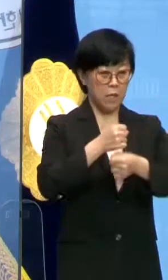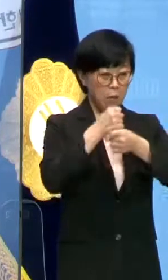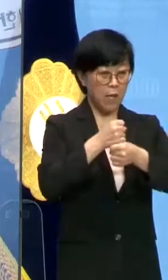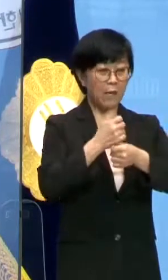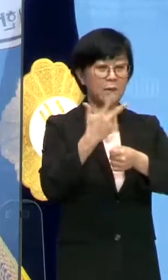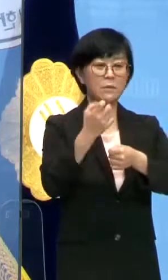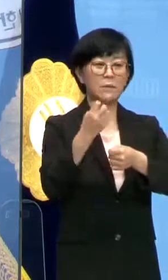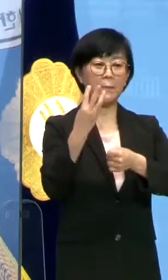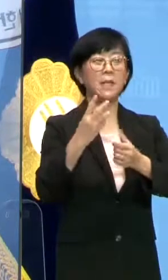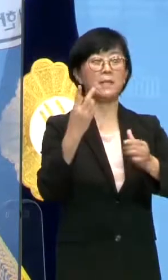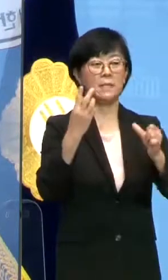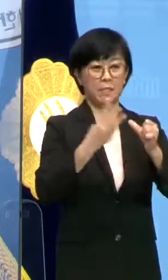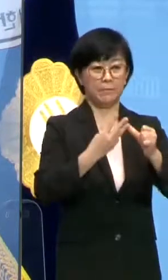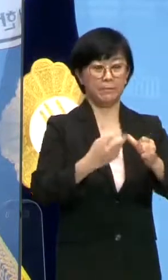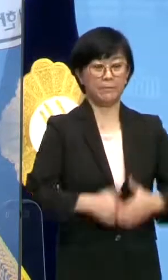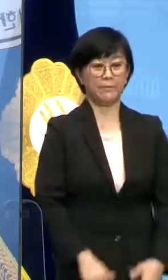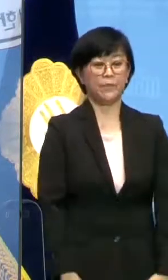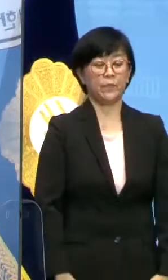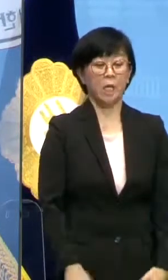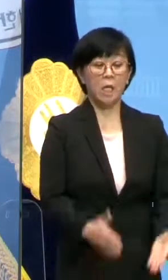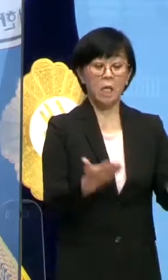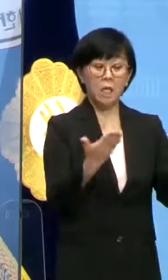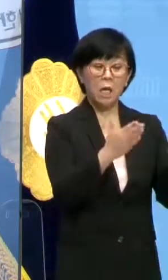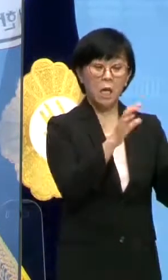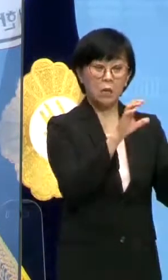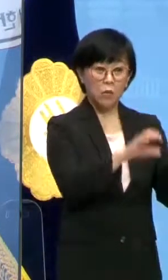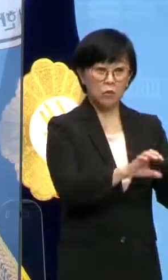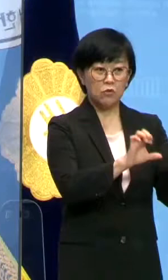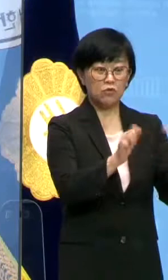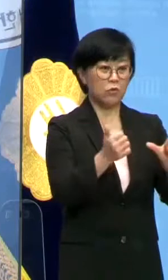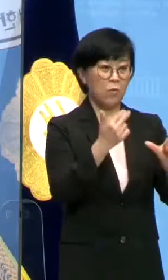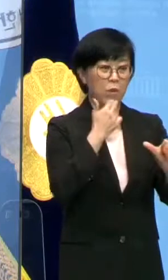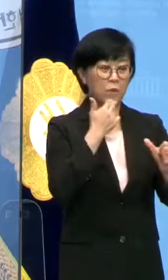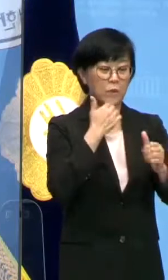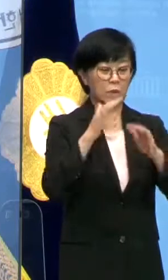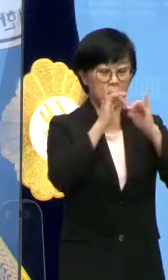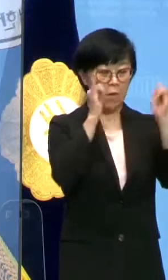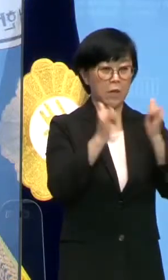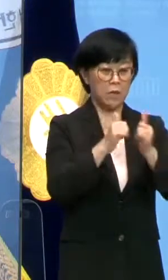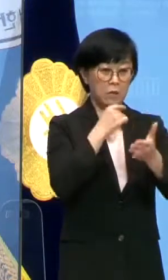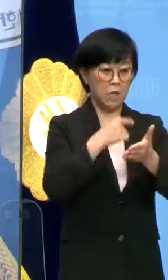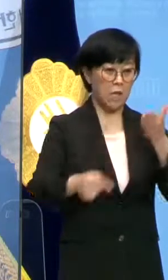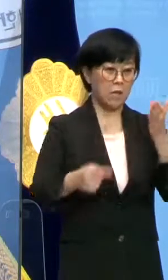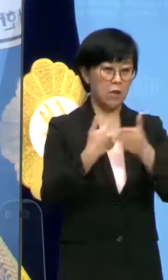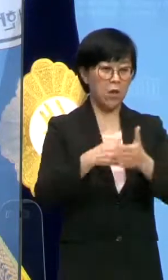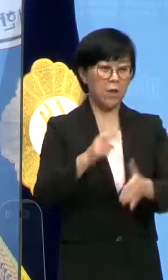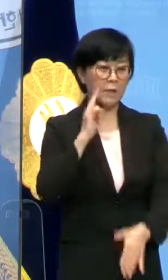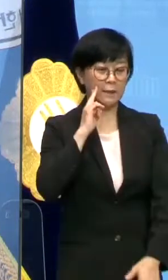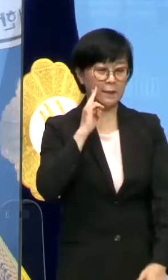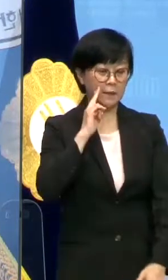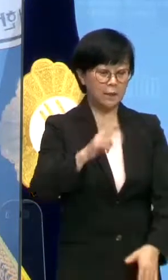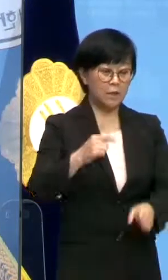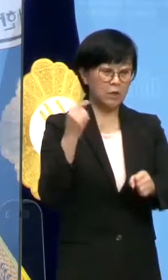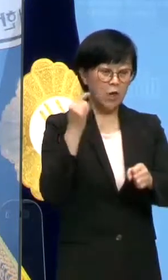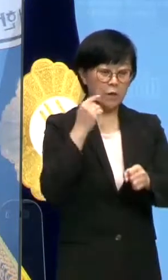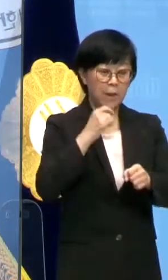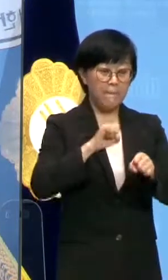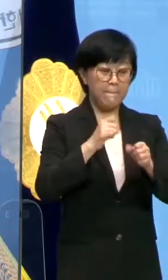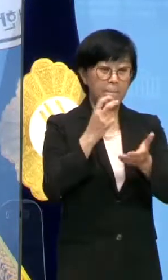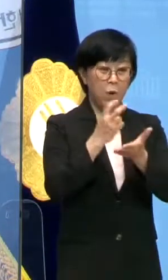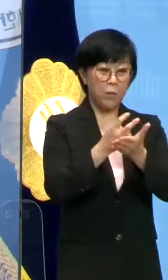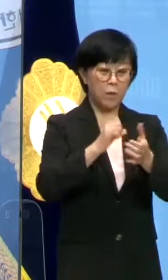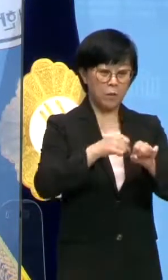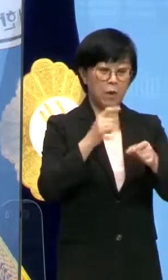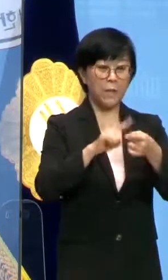됐습니다 일터에서 죽지 않을 권리 사회적 제에 대한 엄중한 법적 책임을 물어야 한다는 중대에